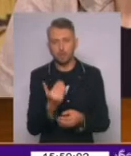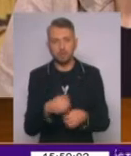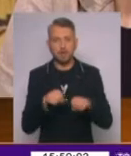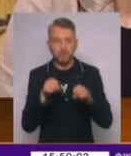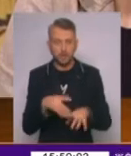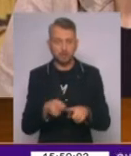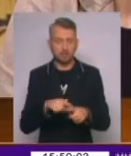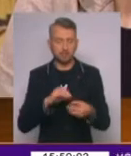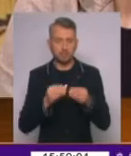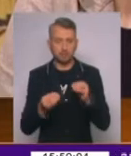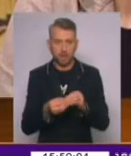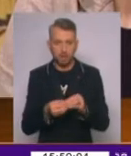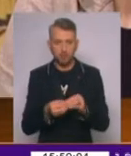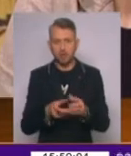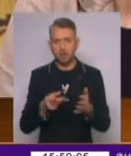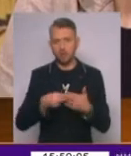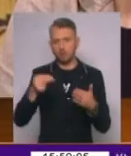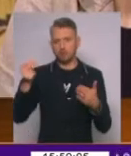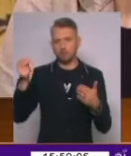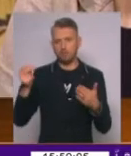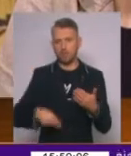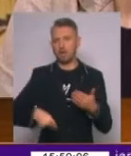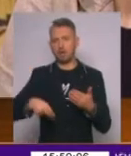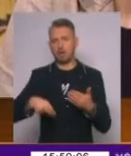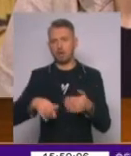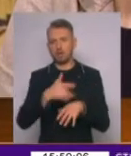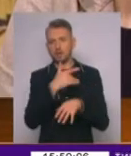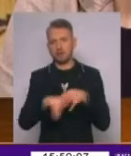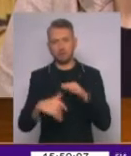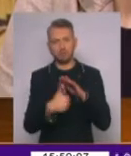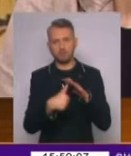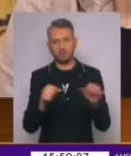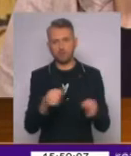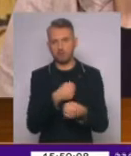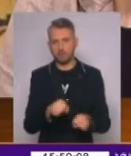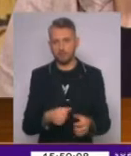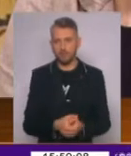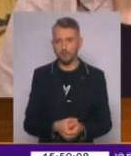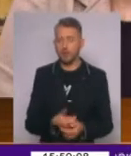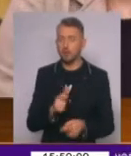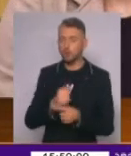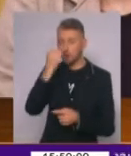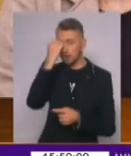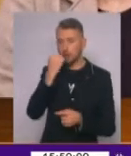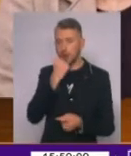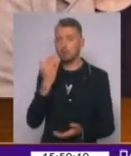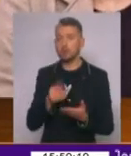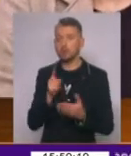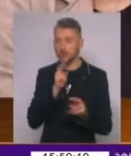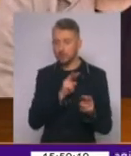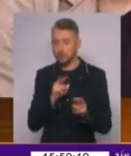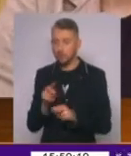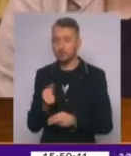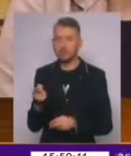рішуєте ці проблеми, розчерком пера знищить бомжів неможливо. Так, дуже дякуємо. Ну, якщо ви слідкуєте за